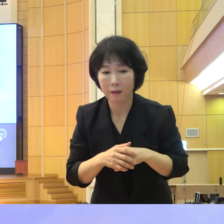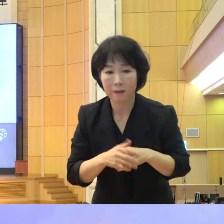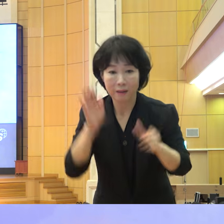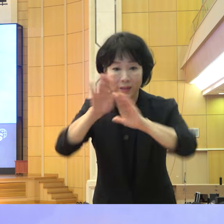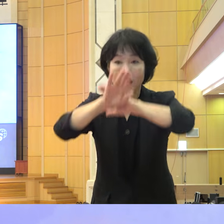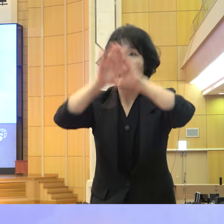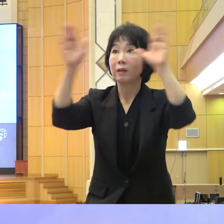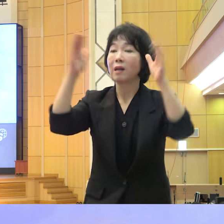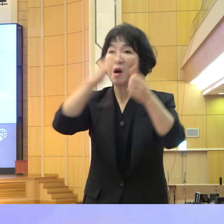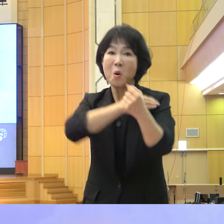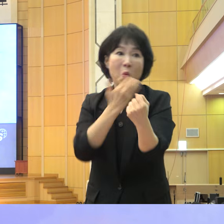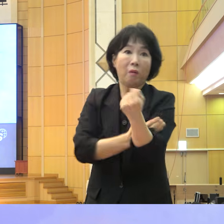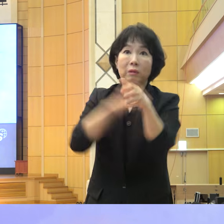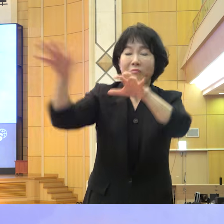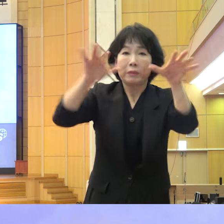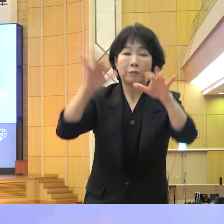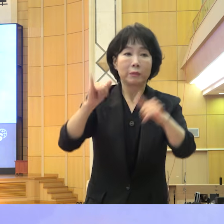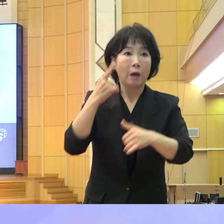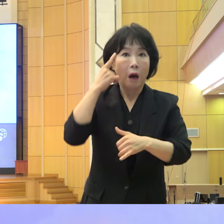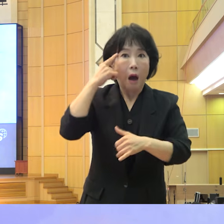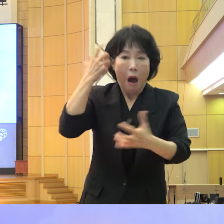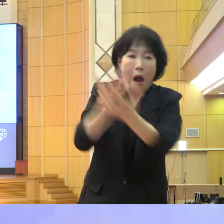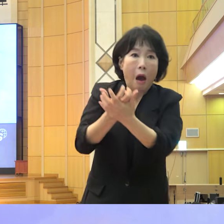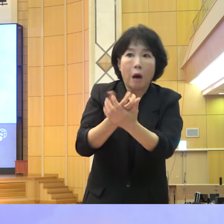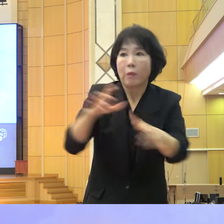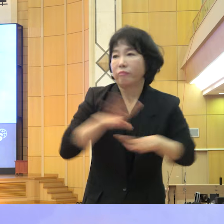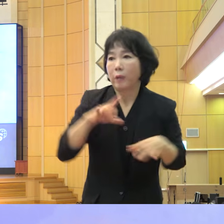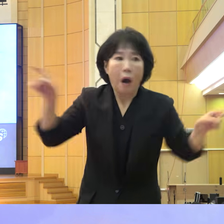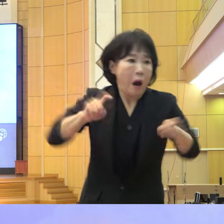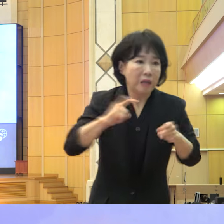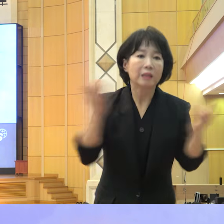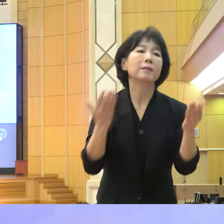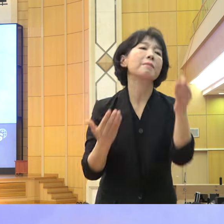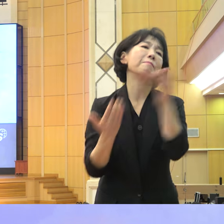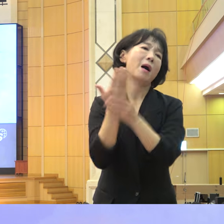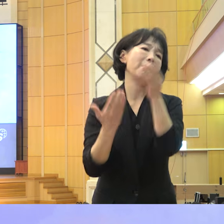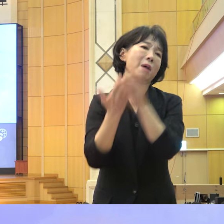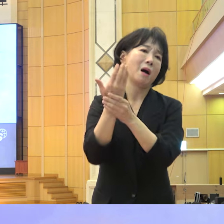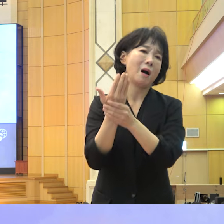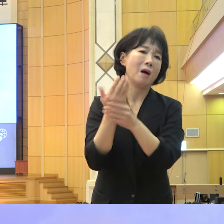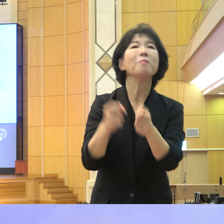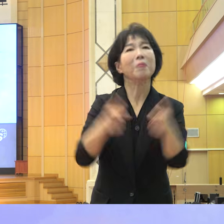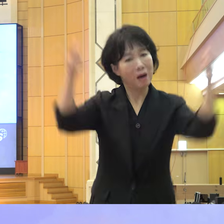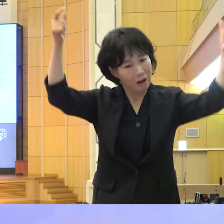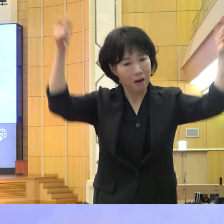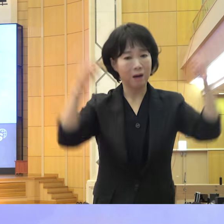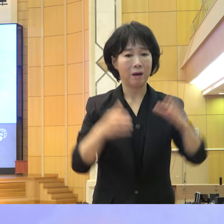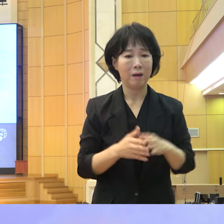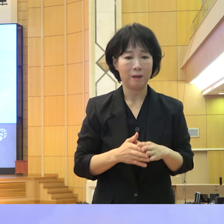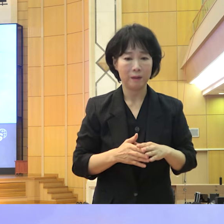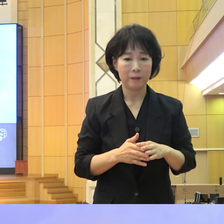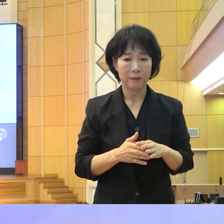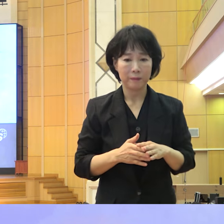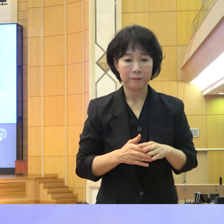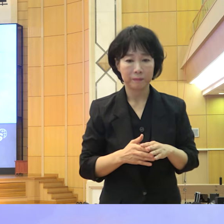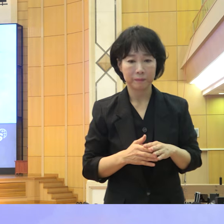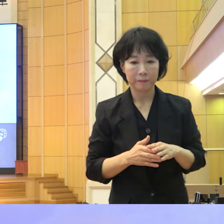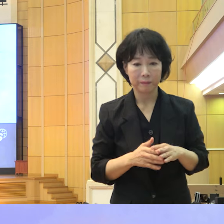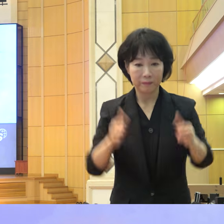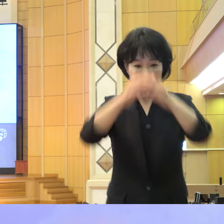하늘의 권능들이 흔들리면서 사람들이 기절할 정도로 막 두렵고 무섭고 막 이런 일들이 벌어지는 이